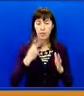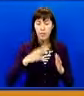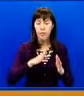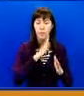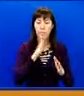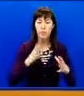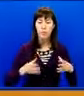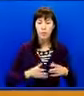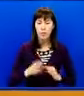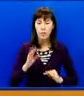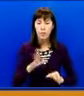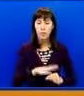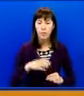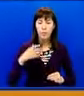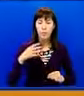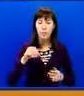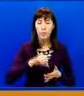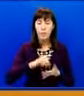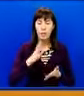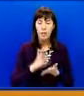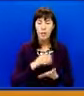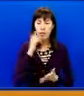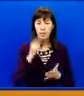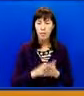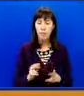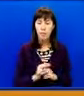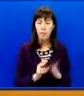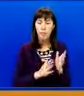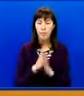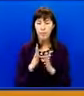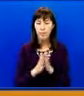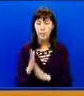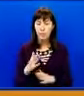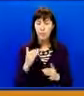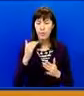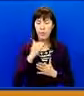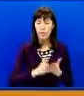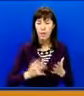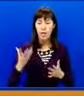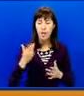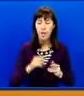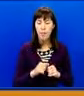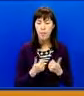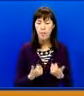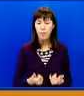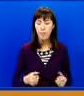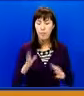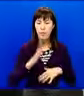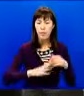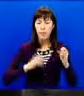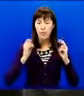Более 1130 членов принимают участие в вопросах воспитания подрастающего поколения, снижения количества разводов,